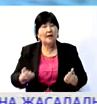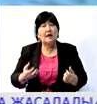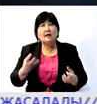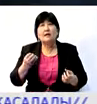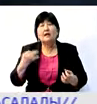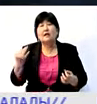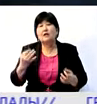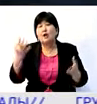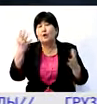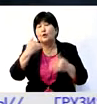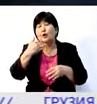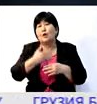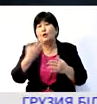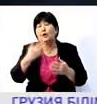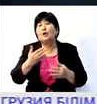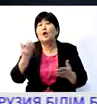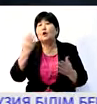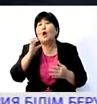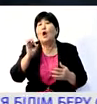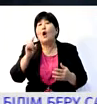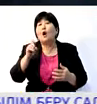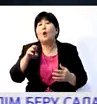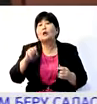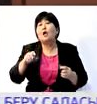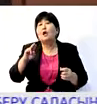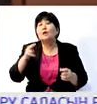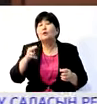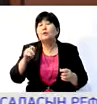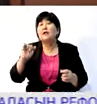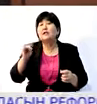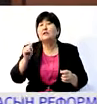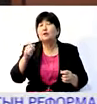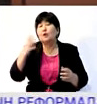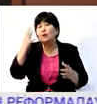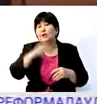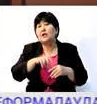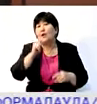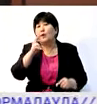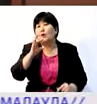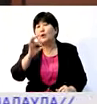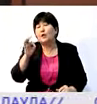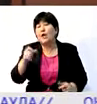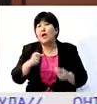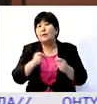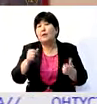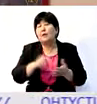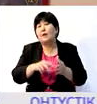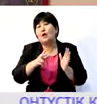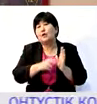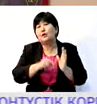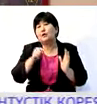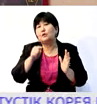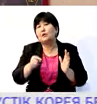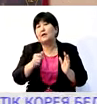Ең қызығы түнгі көрсетілім «Кино Охота» деп аталады. Яғни жұма және сенбі күндері түнгі 12:00-ден кейін билет бағасы 800 мың